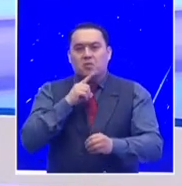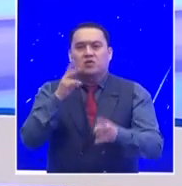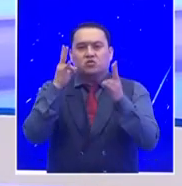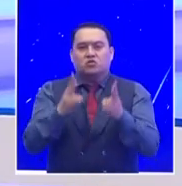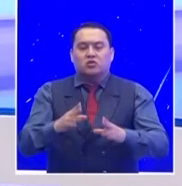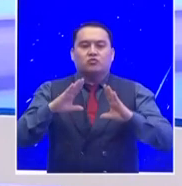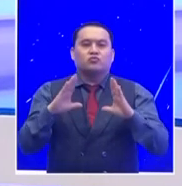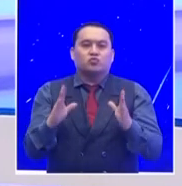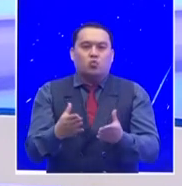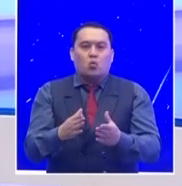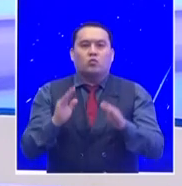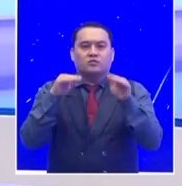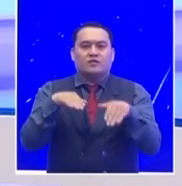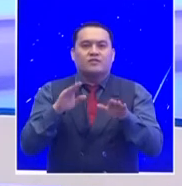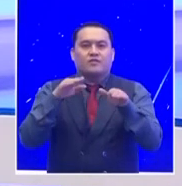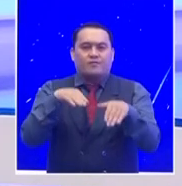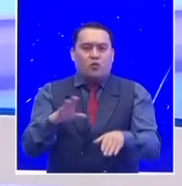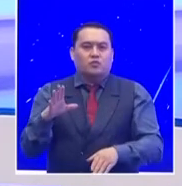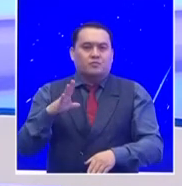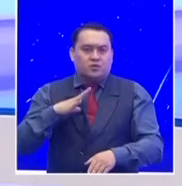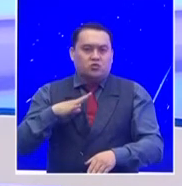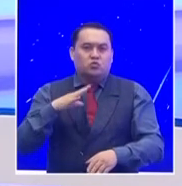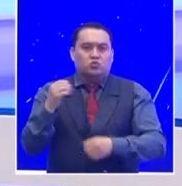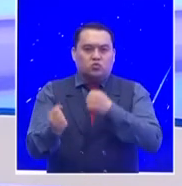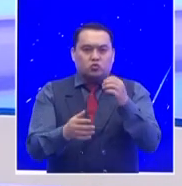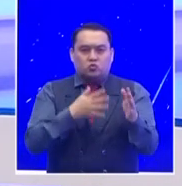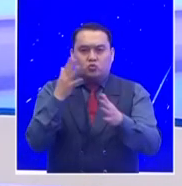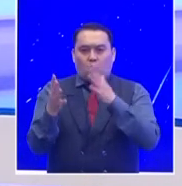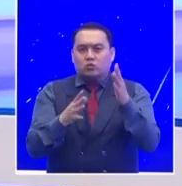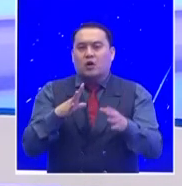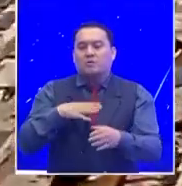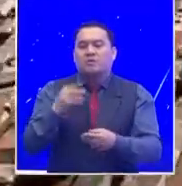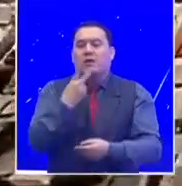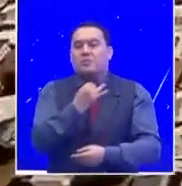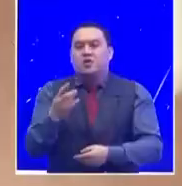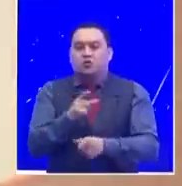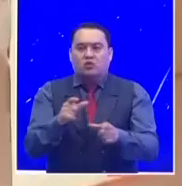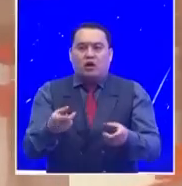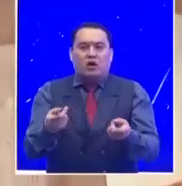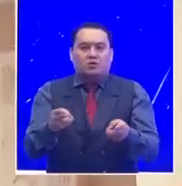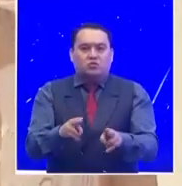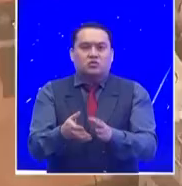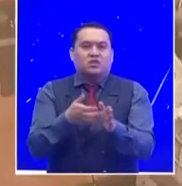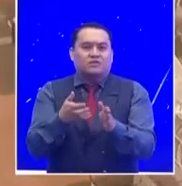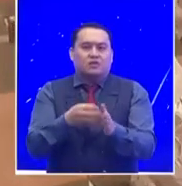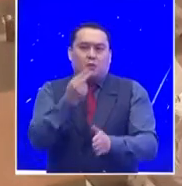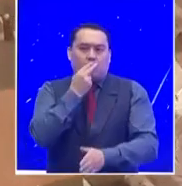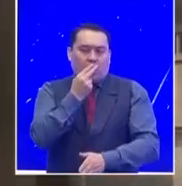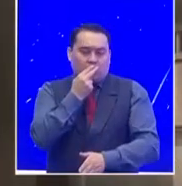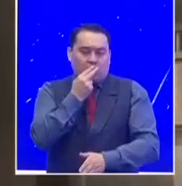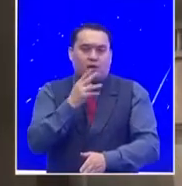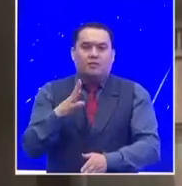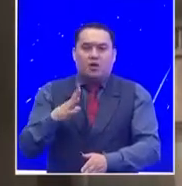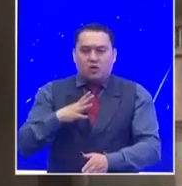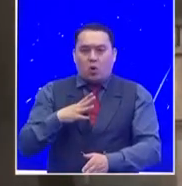бедствий, вызванных циклонами Идай и Кеннет. Почти 2 миллиона жителей по-прежнему испытывают дефицит продовольствия. Идай и